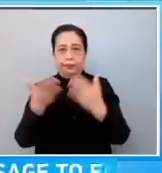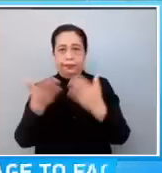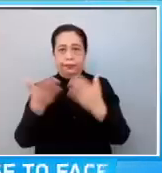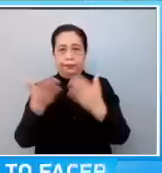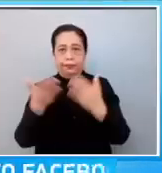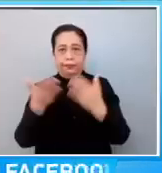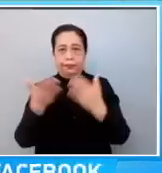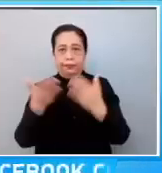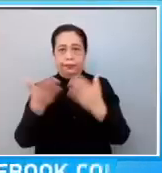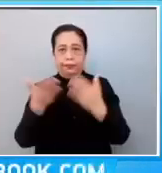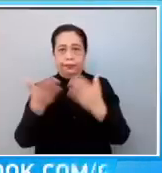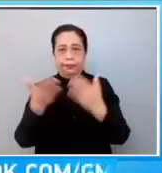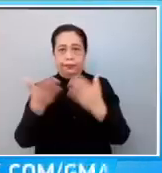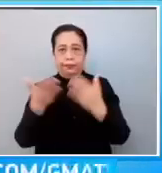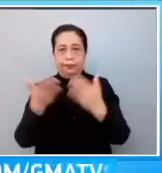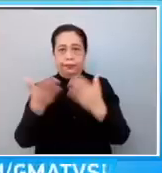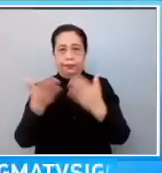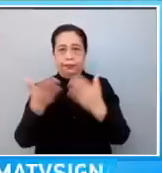Joseph!